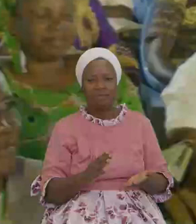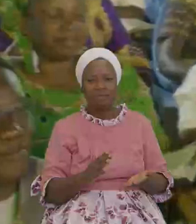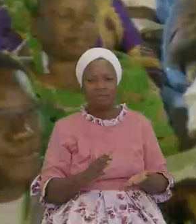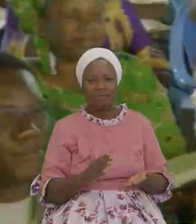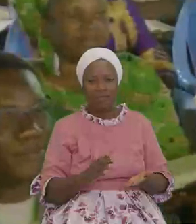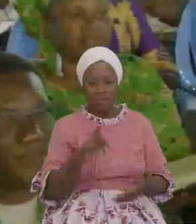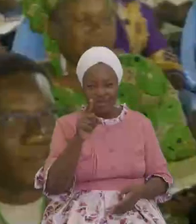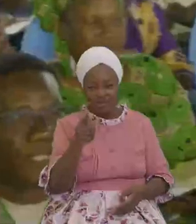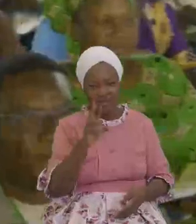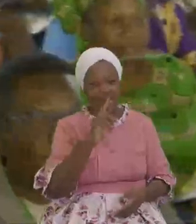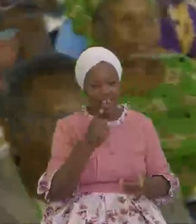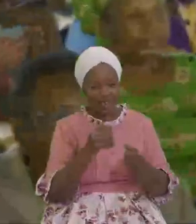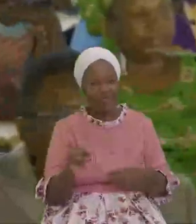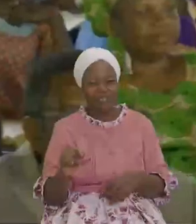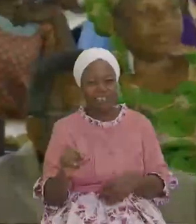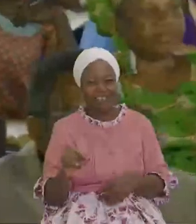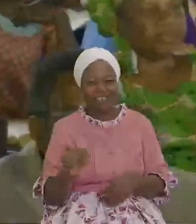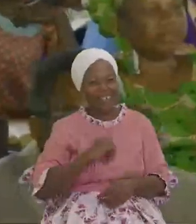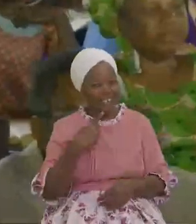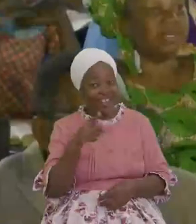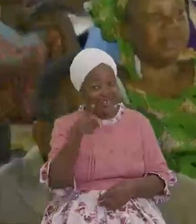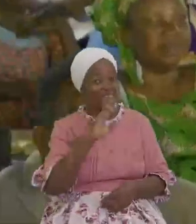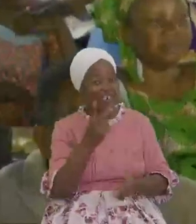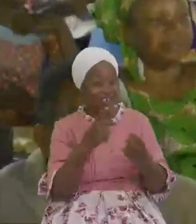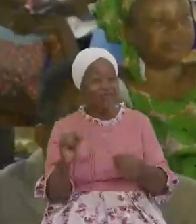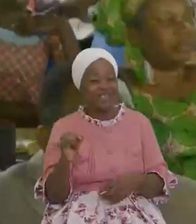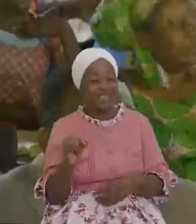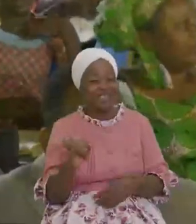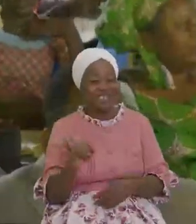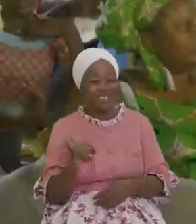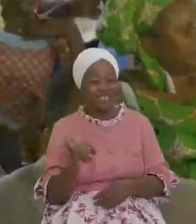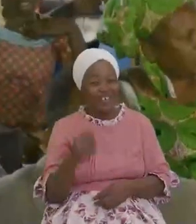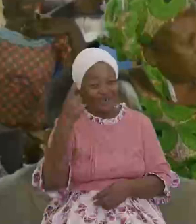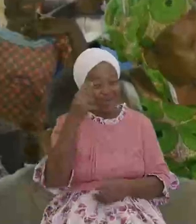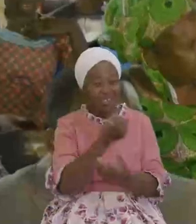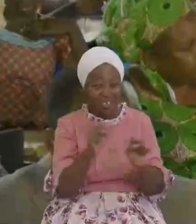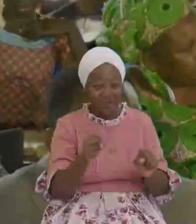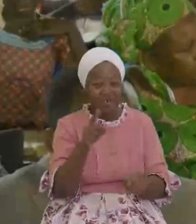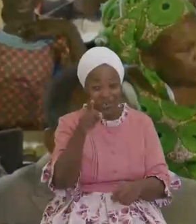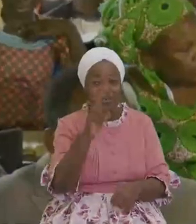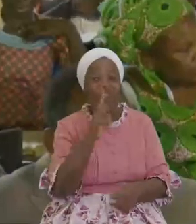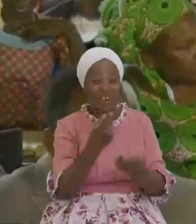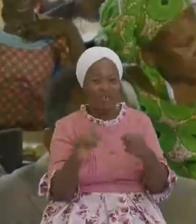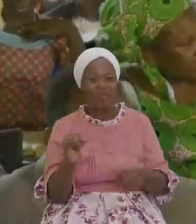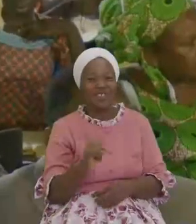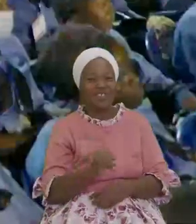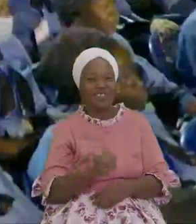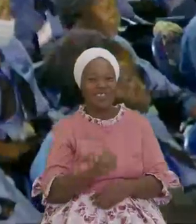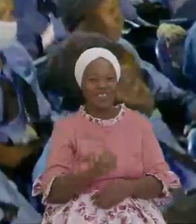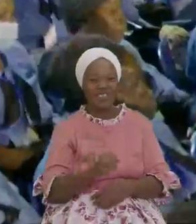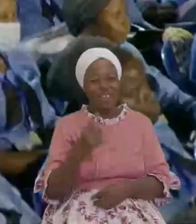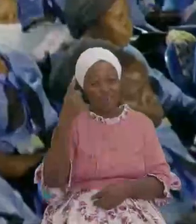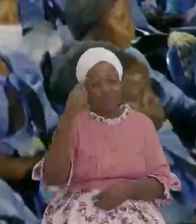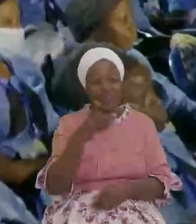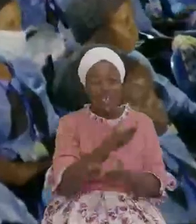Tu viendras. J'ai dit tu viendras. Pour le salut, tu viendras. Pour